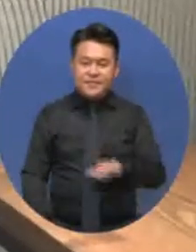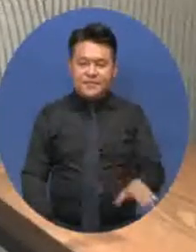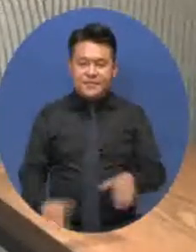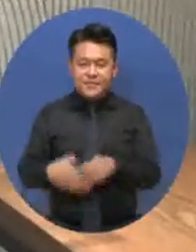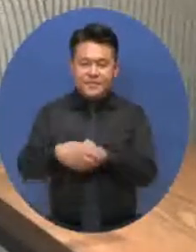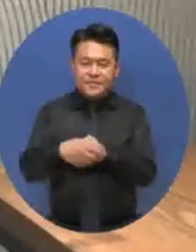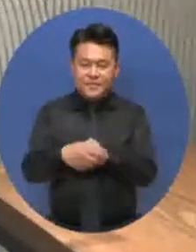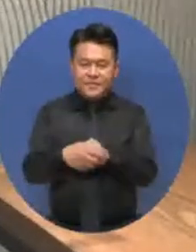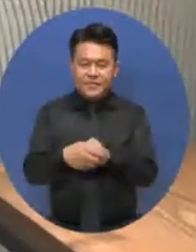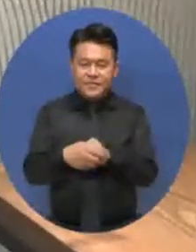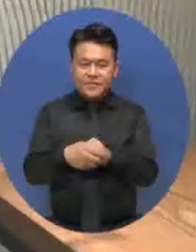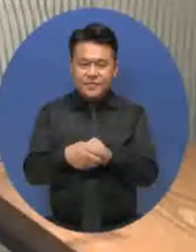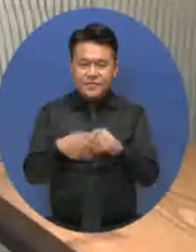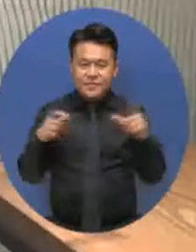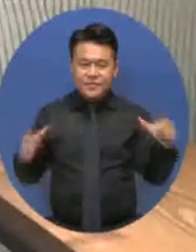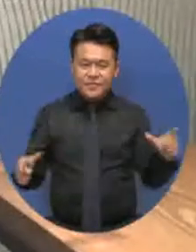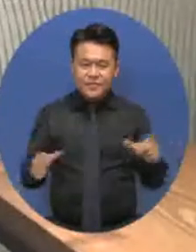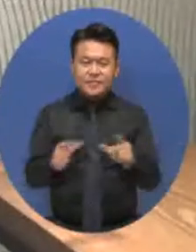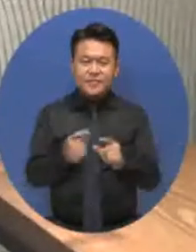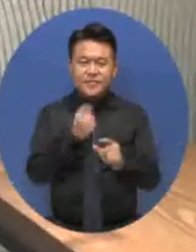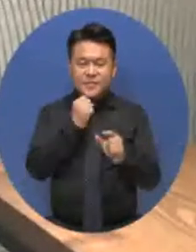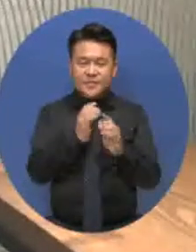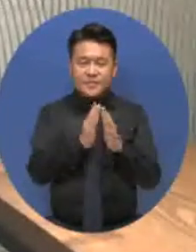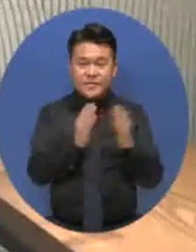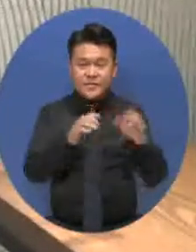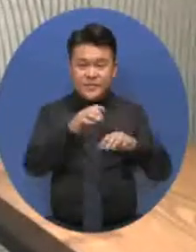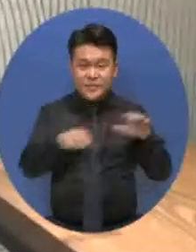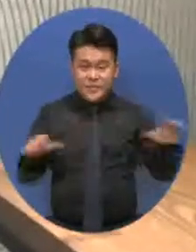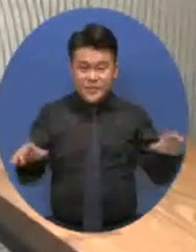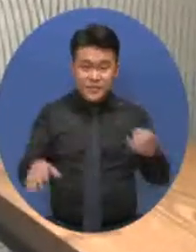마포구내에 있는 동네 서점에서 진행을 하고요. 그다음에 저희 전시나